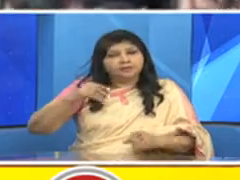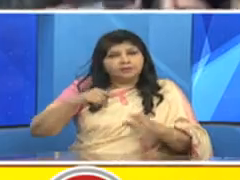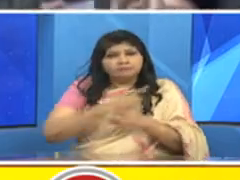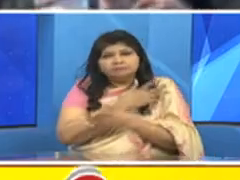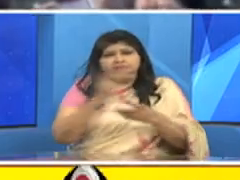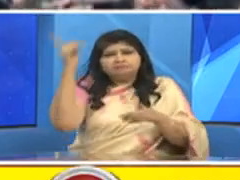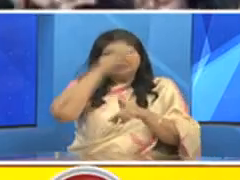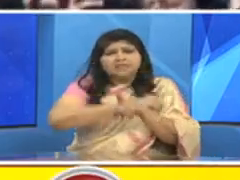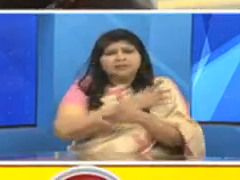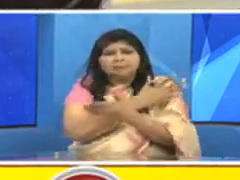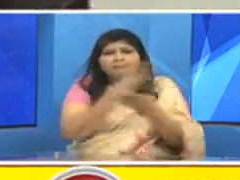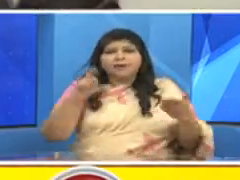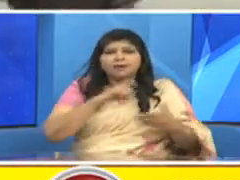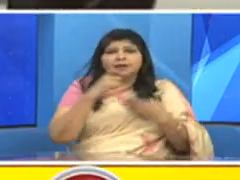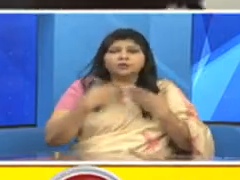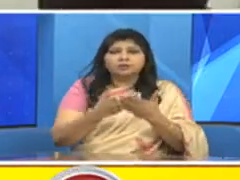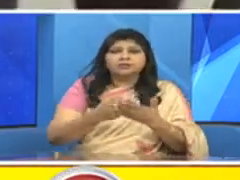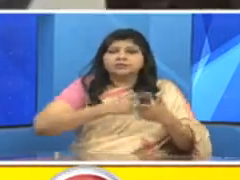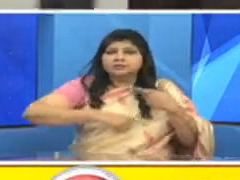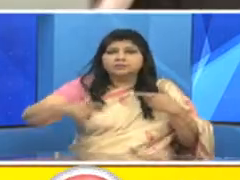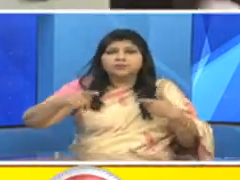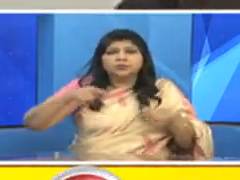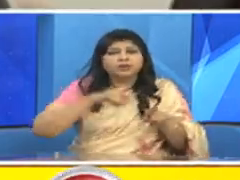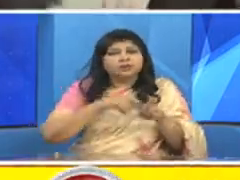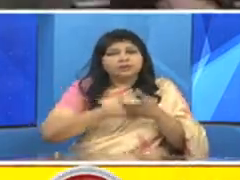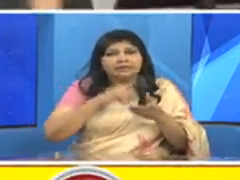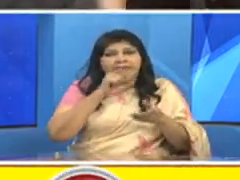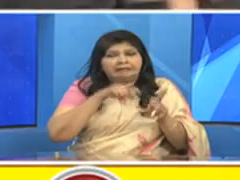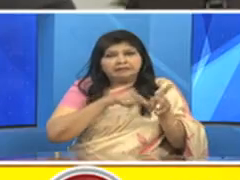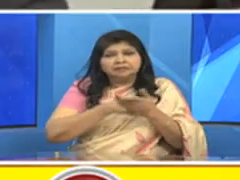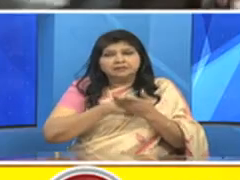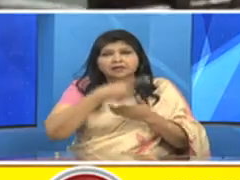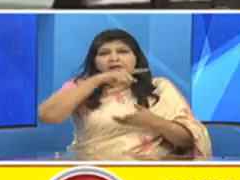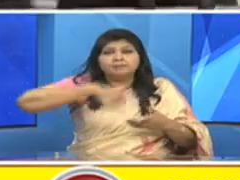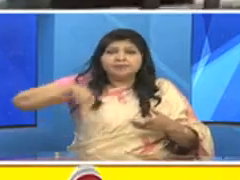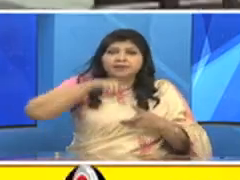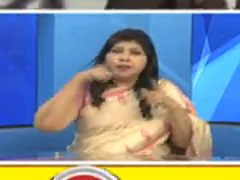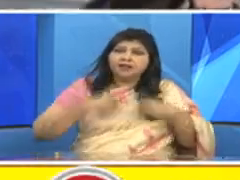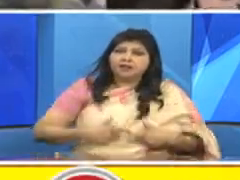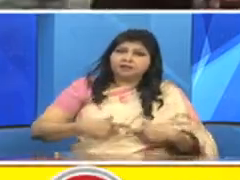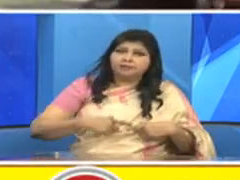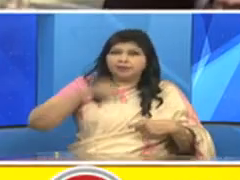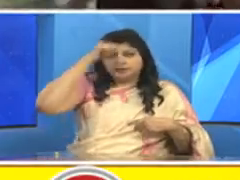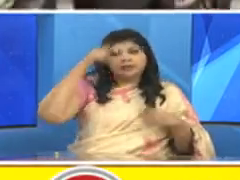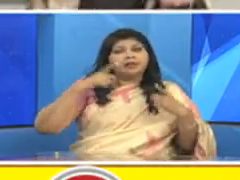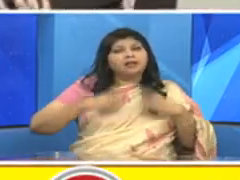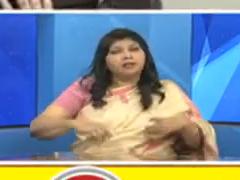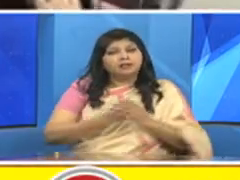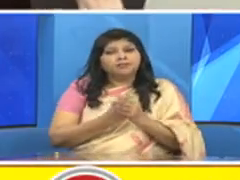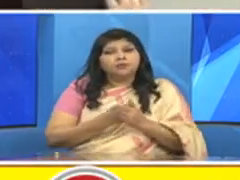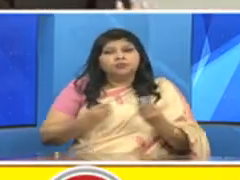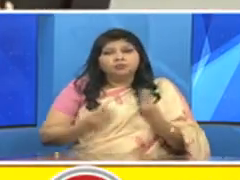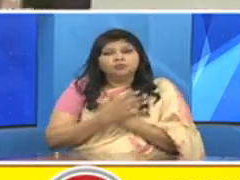अनेक शुभकामनाएं। यह पूरा दशक आपके जीवन में, भारत के जीवन में नए संकल्पों वाला